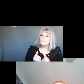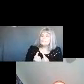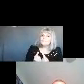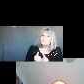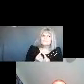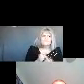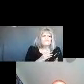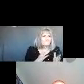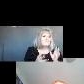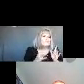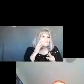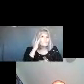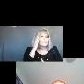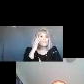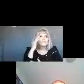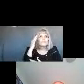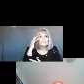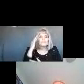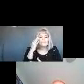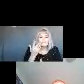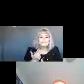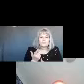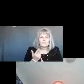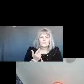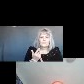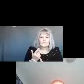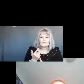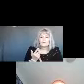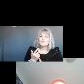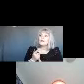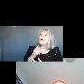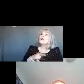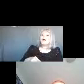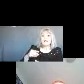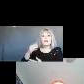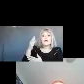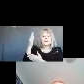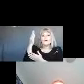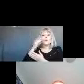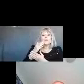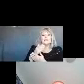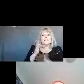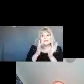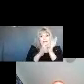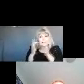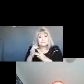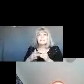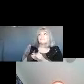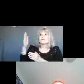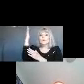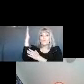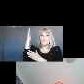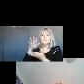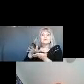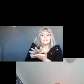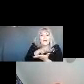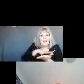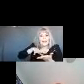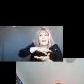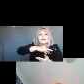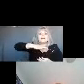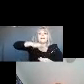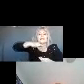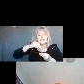Ja, hy het dis wat het beteken. Ja. En gegee. Ja, hy het van die Vader die Heilige